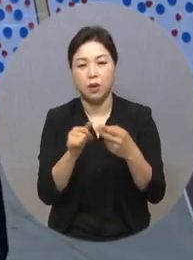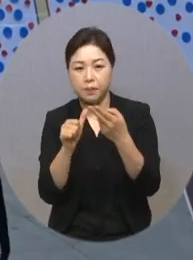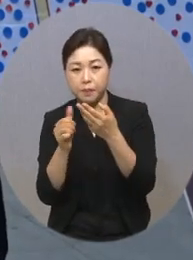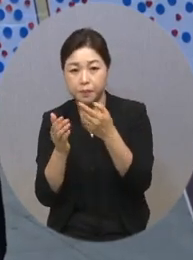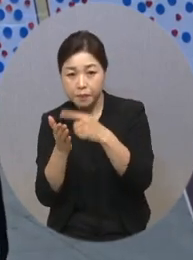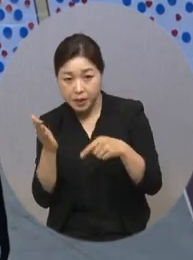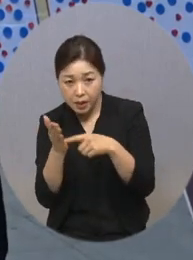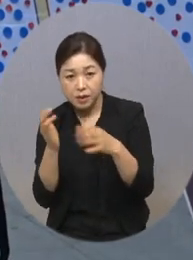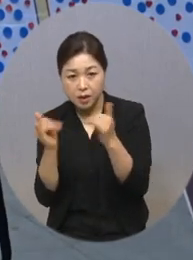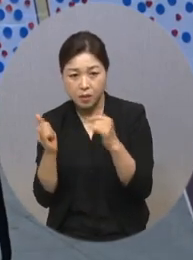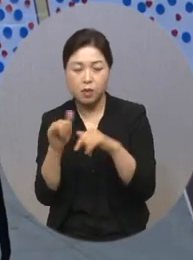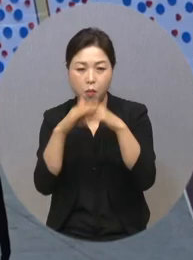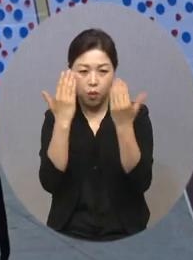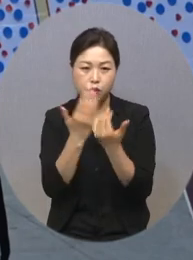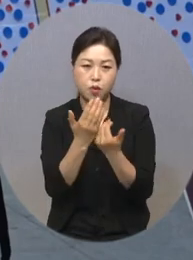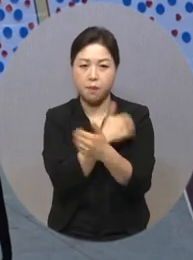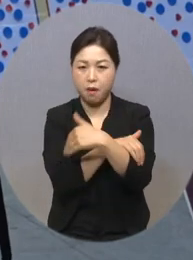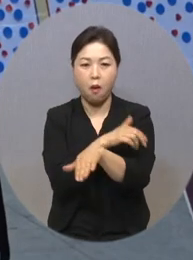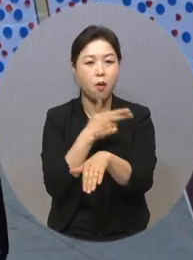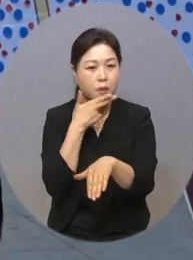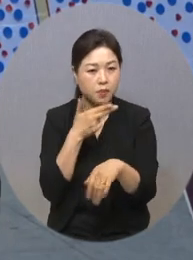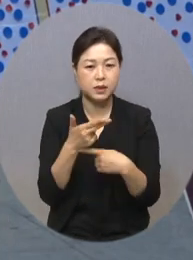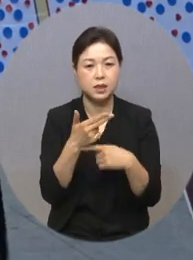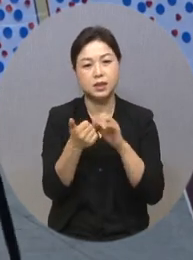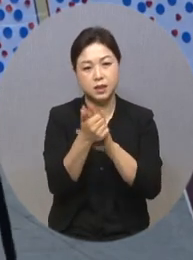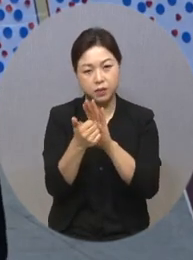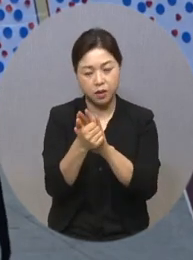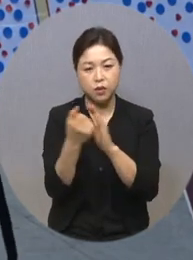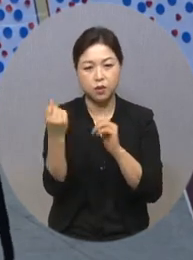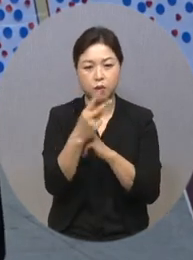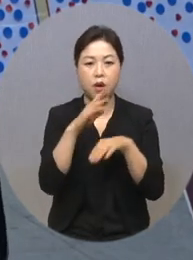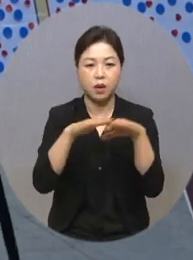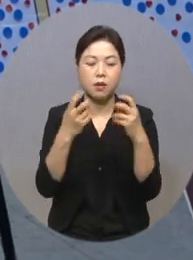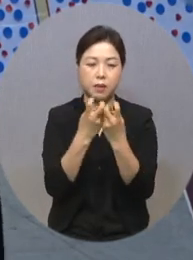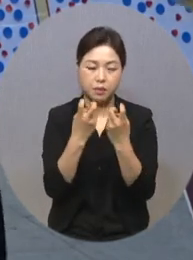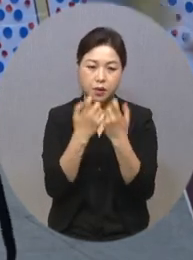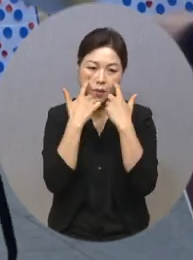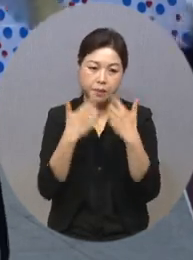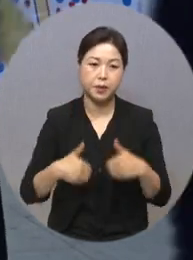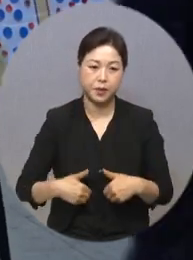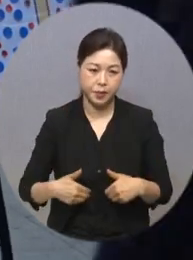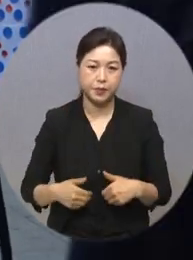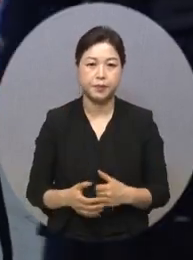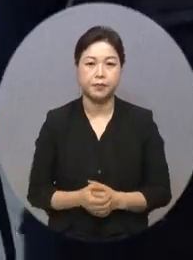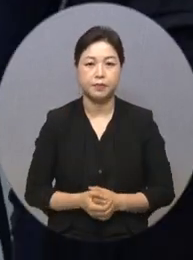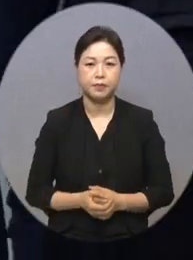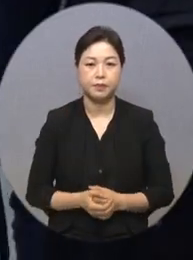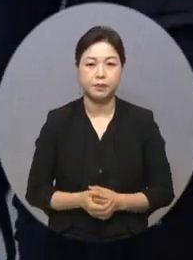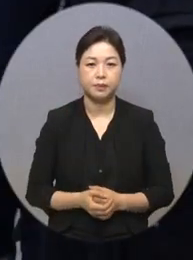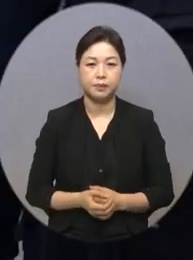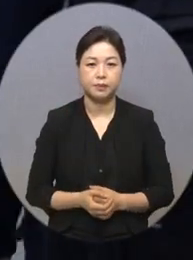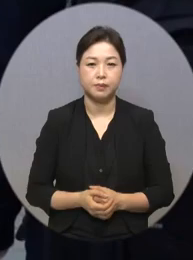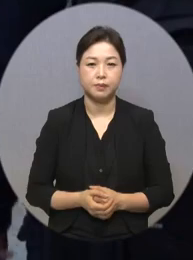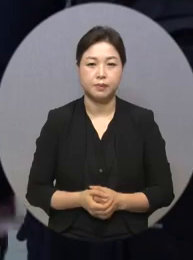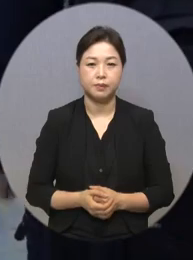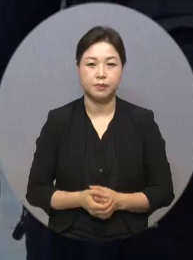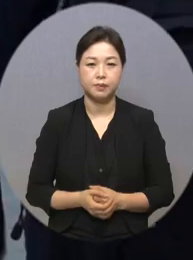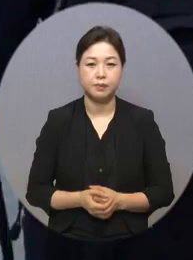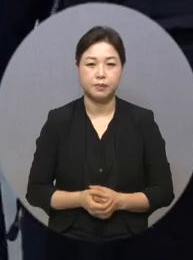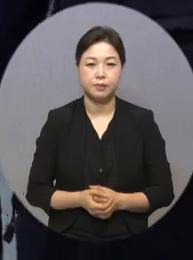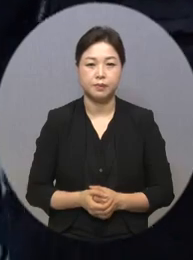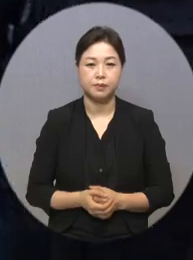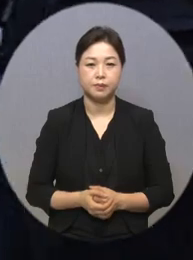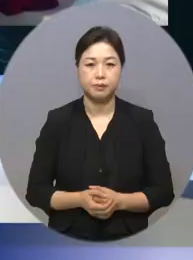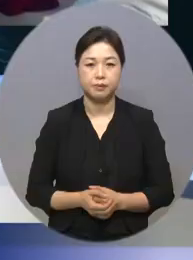누구도 배제되지 않을 든든한 지원과 대책이 절실해 보입니다. 복지TV 경기방송